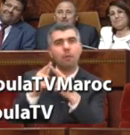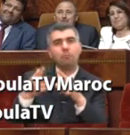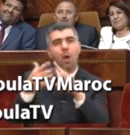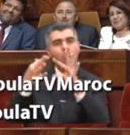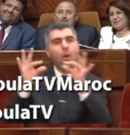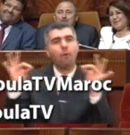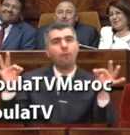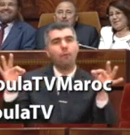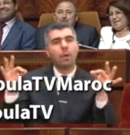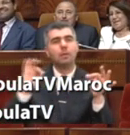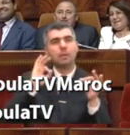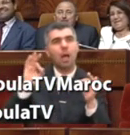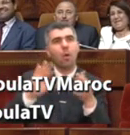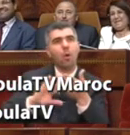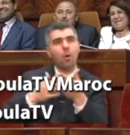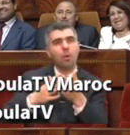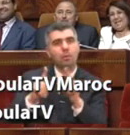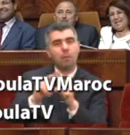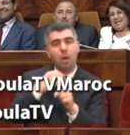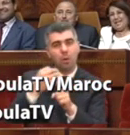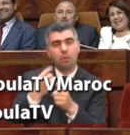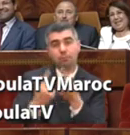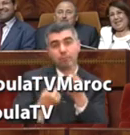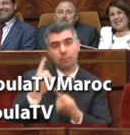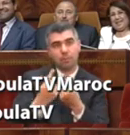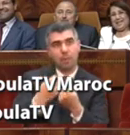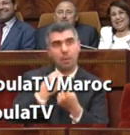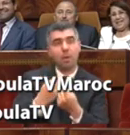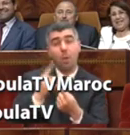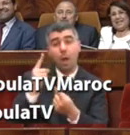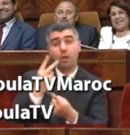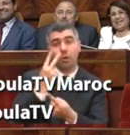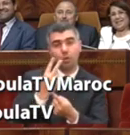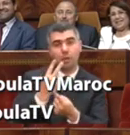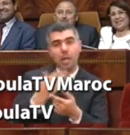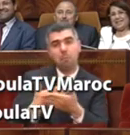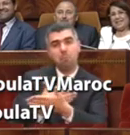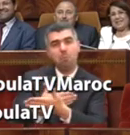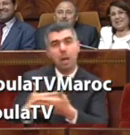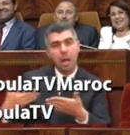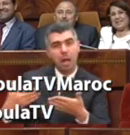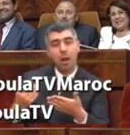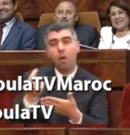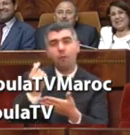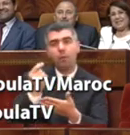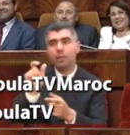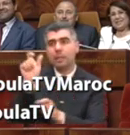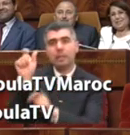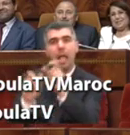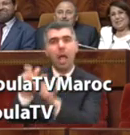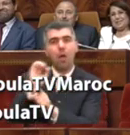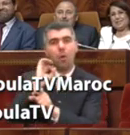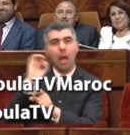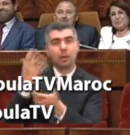وزيد وزيد وزيد وزيد وزيد، اللهم ان هذا منكر. هاد 21 مليار راه الفلوس ديال الشعب،